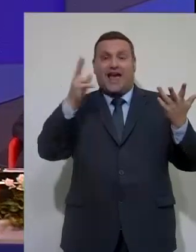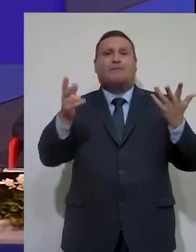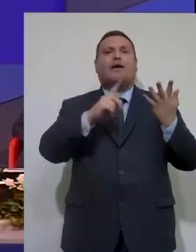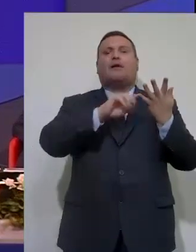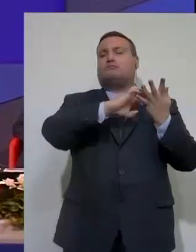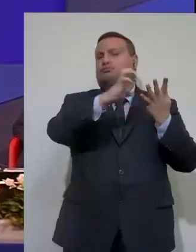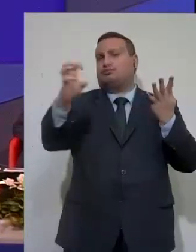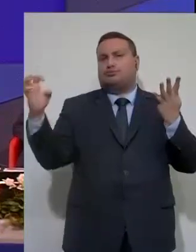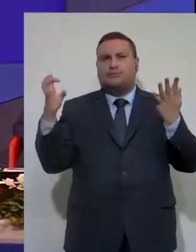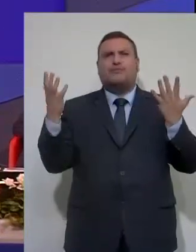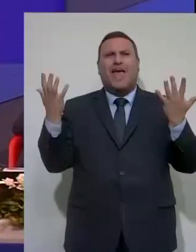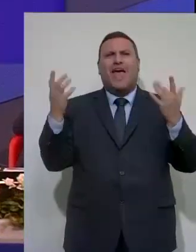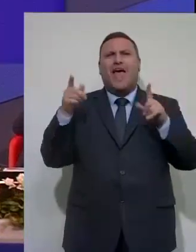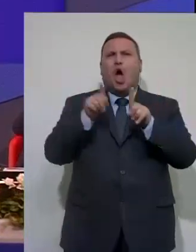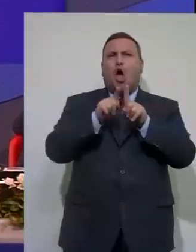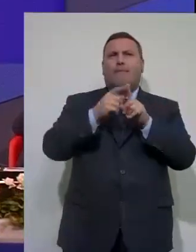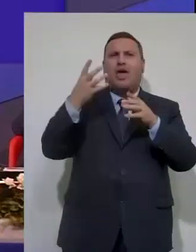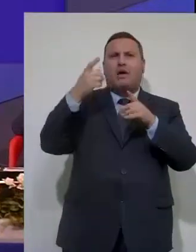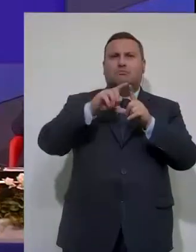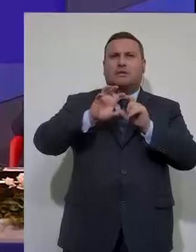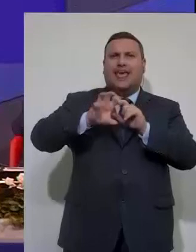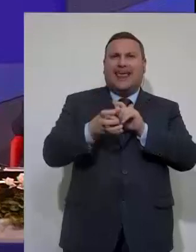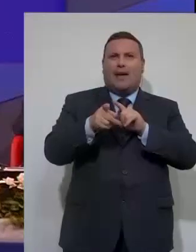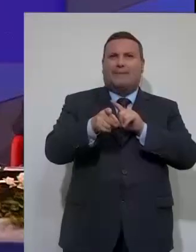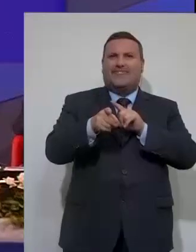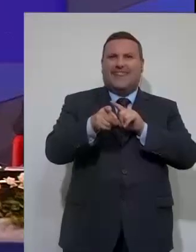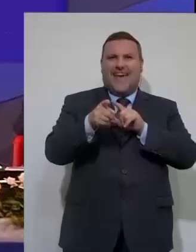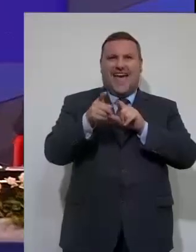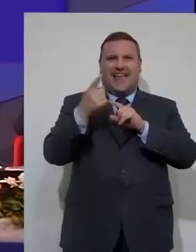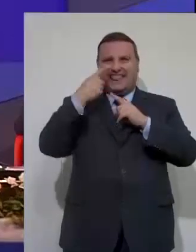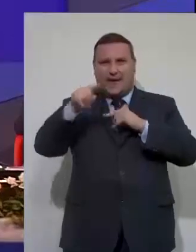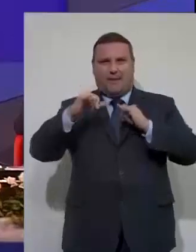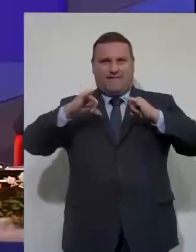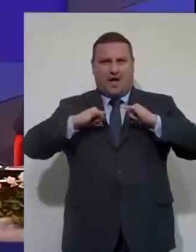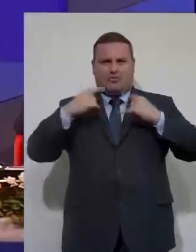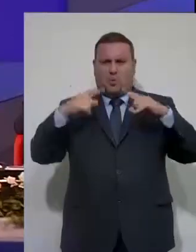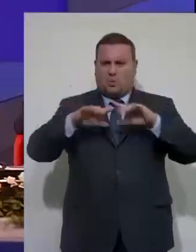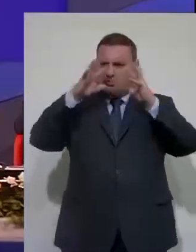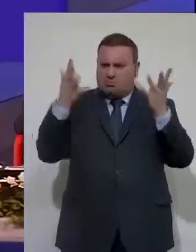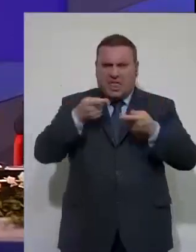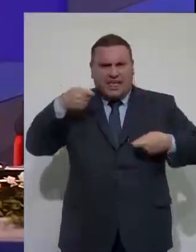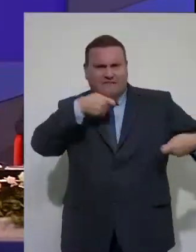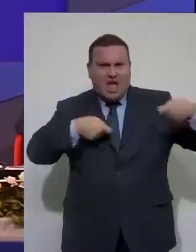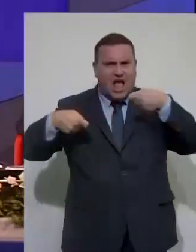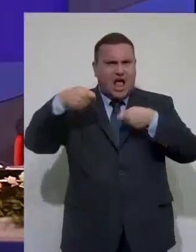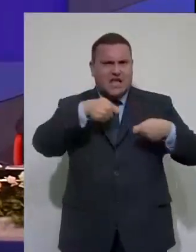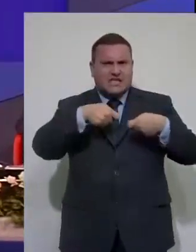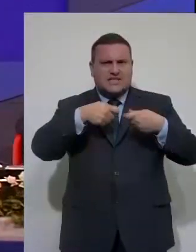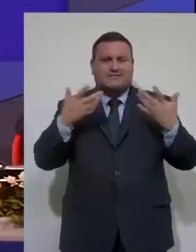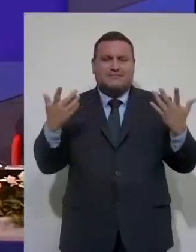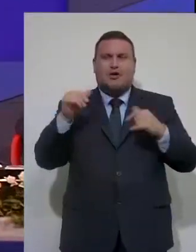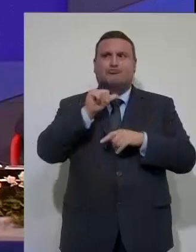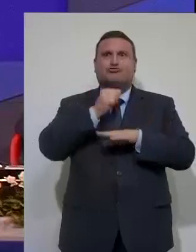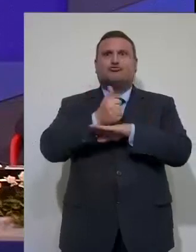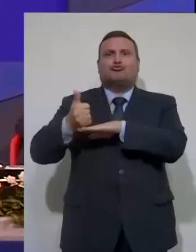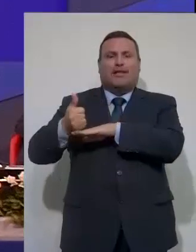Concept, tutte realtà industriali, tutte realtà che investono su questo mondo assieme ad altri soggetti importanti, ovviamente